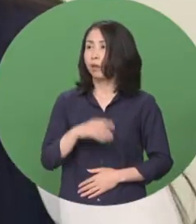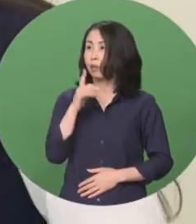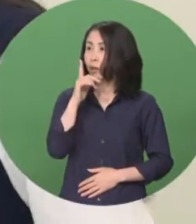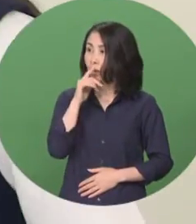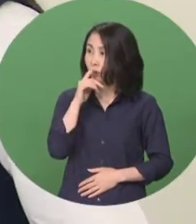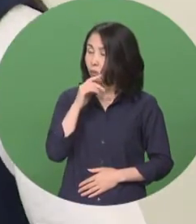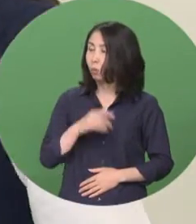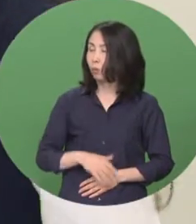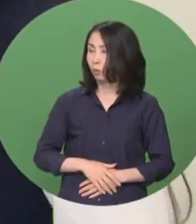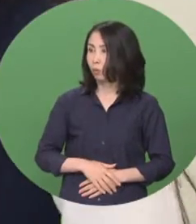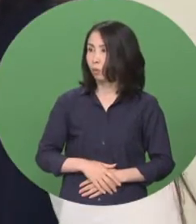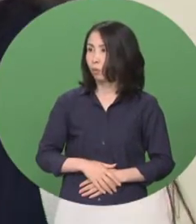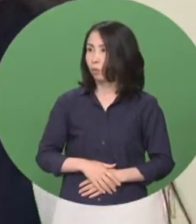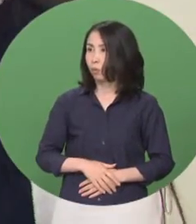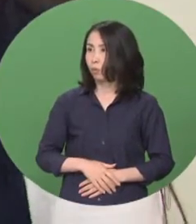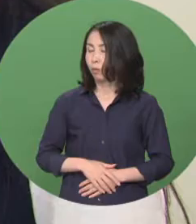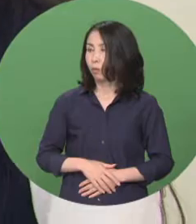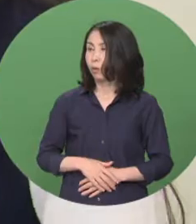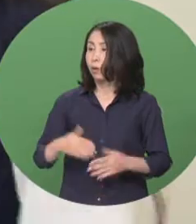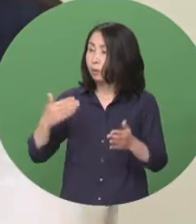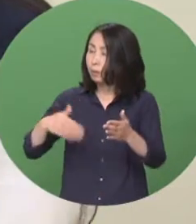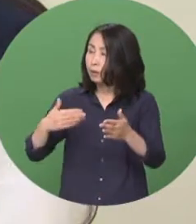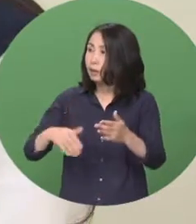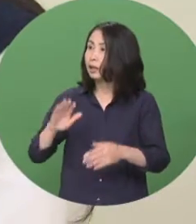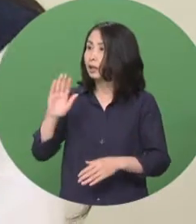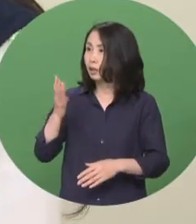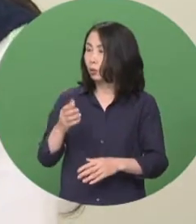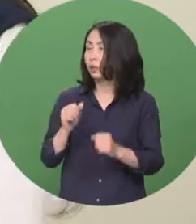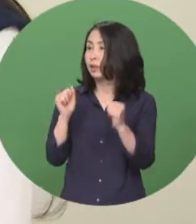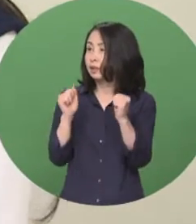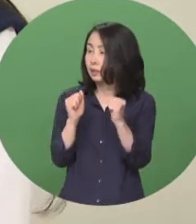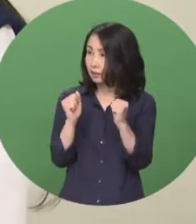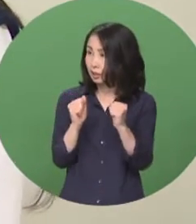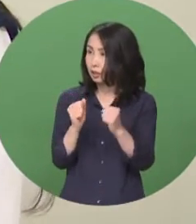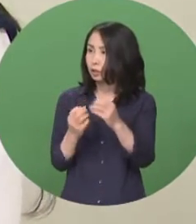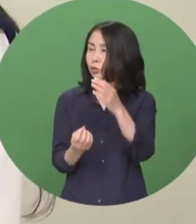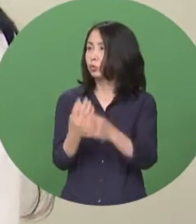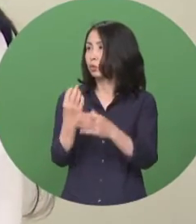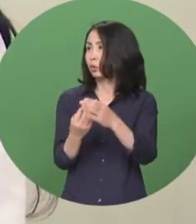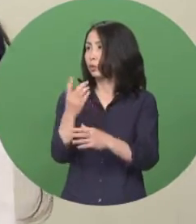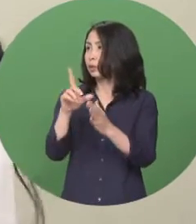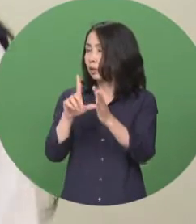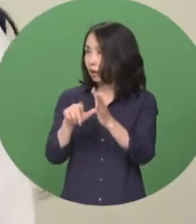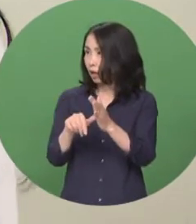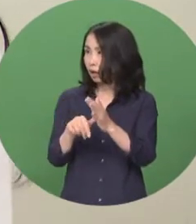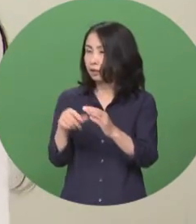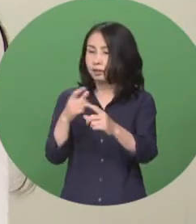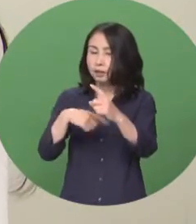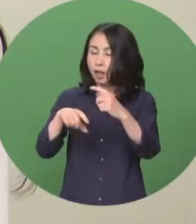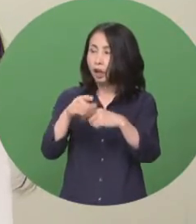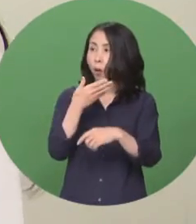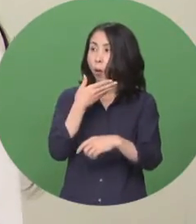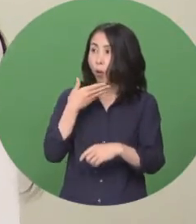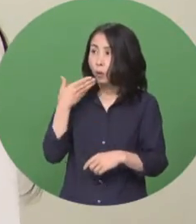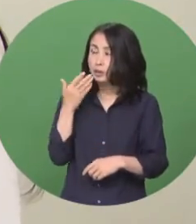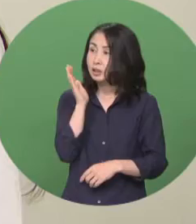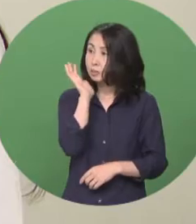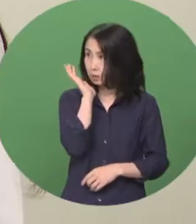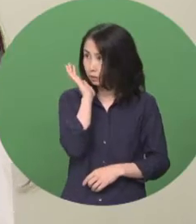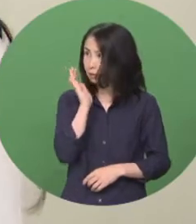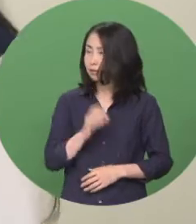目にはあの入ってはいないけれども、はい、冷やしたり、 はい、 沸騰させると、はい、なお美味しいお水になると